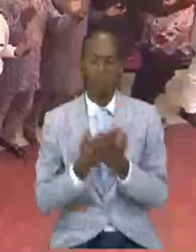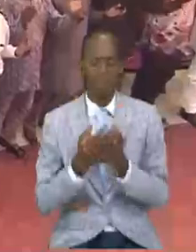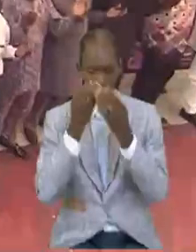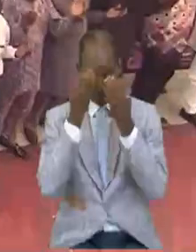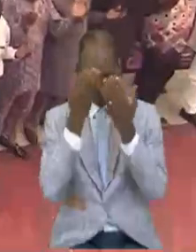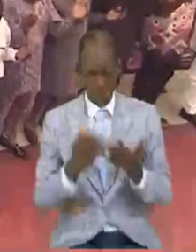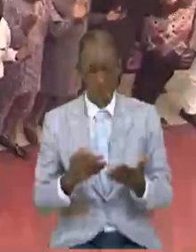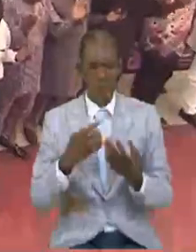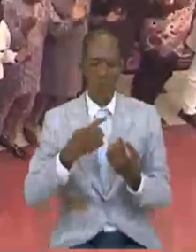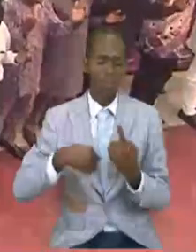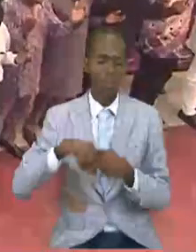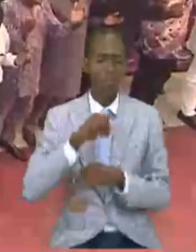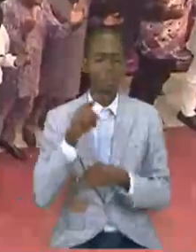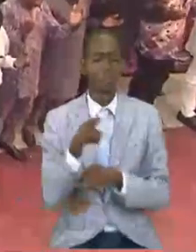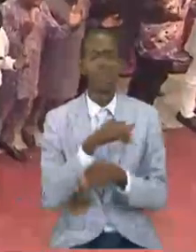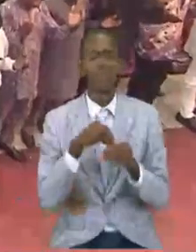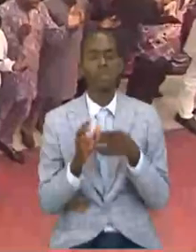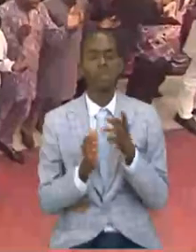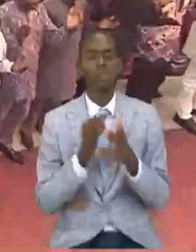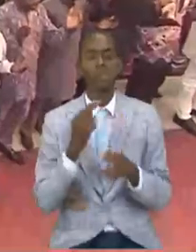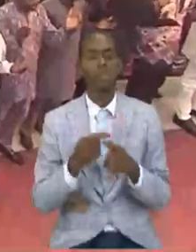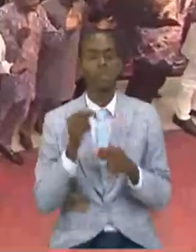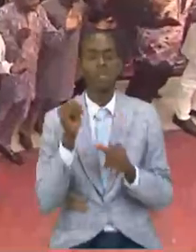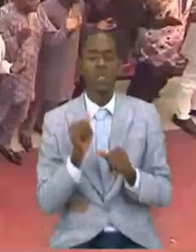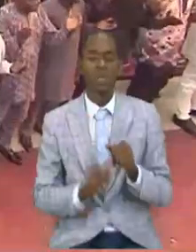nouvelle dans votre entourage.